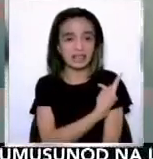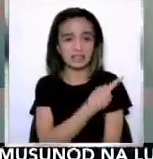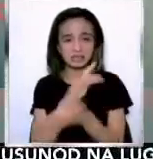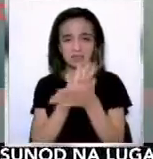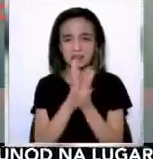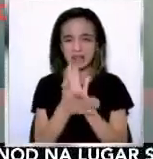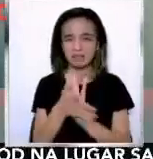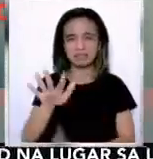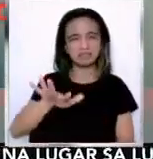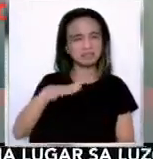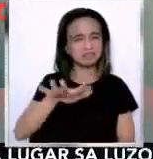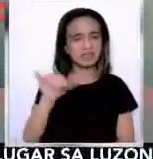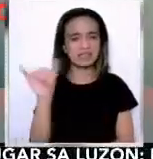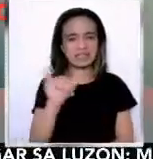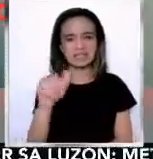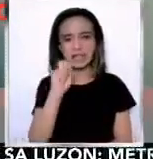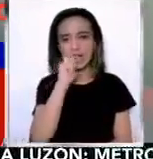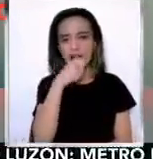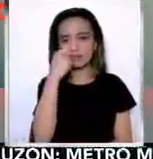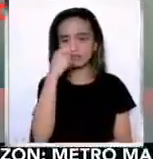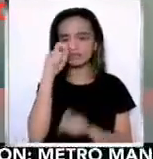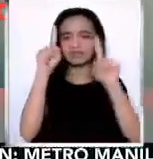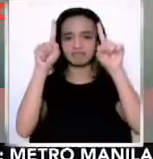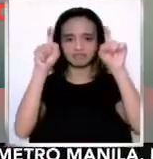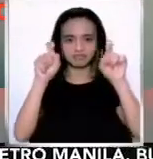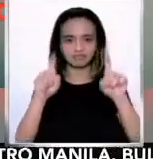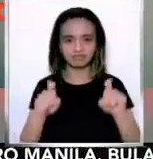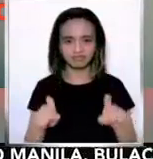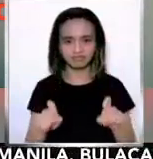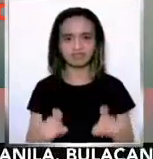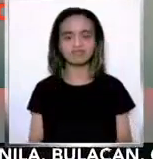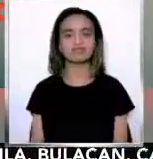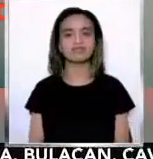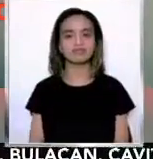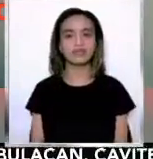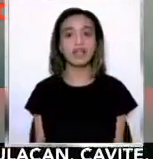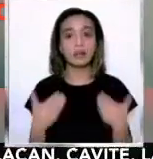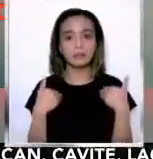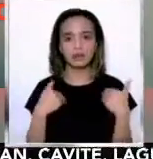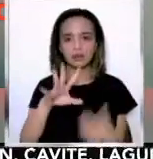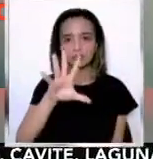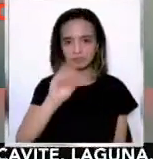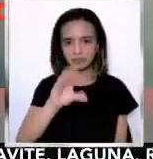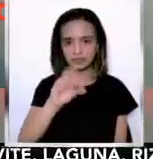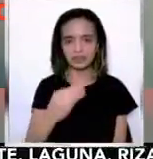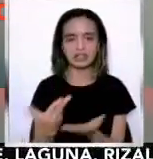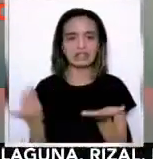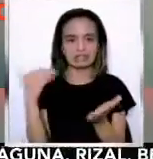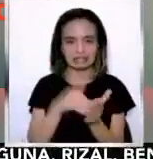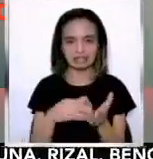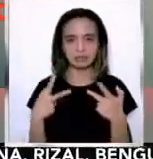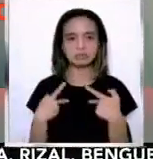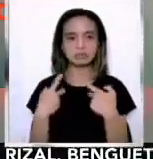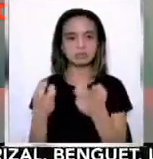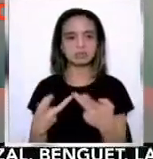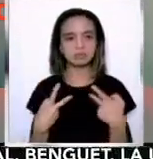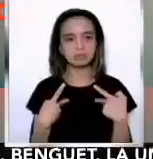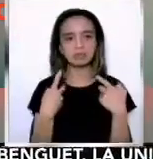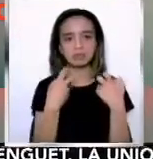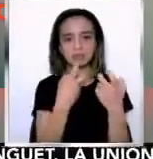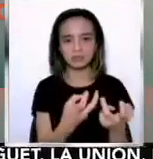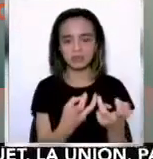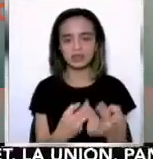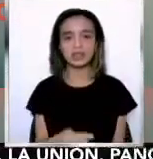sa RT-PCR testing. It has 50 mutations. Mm-hmm. And of the 50